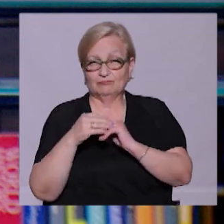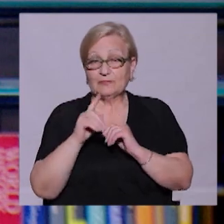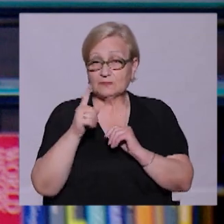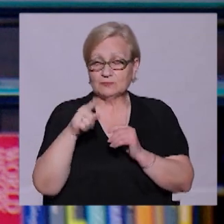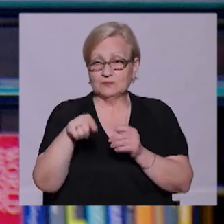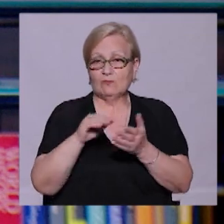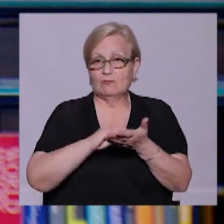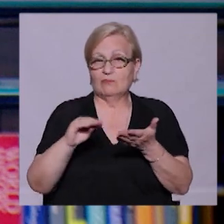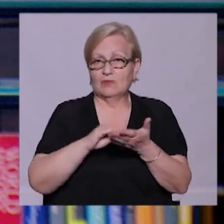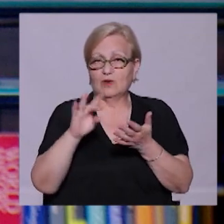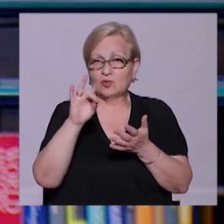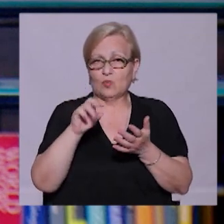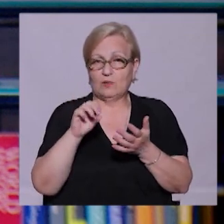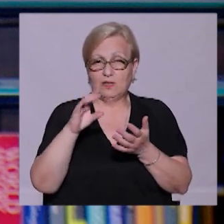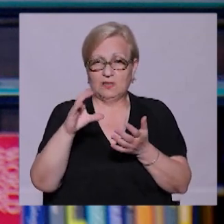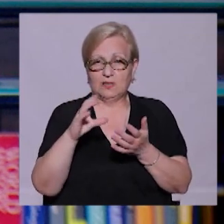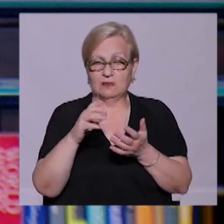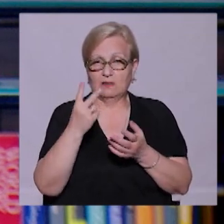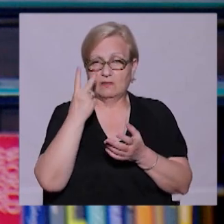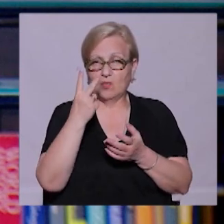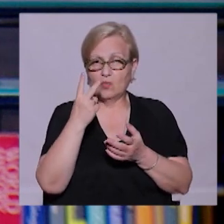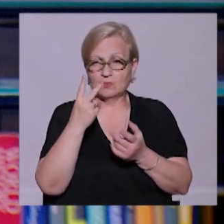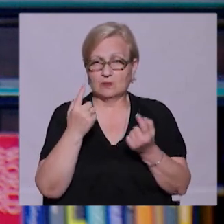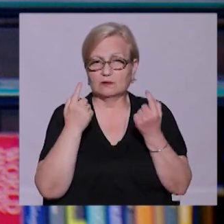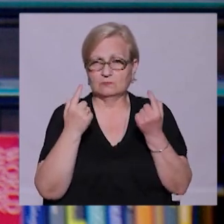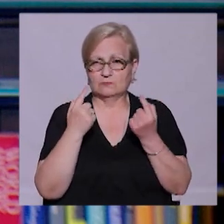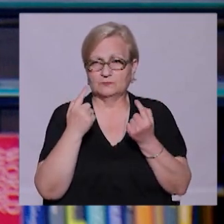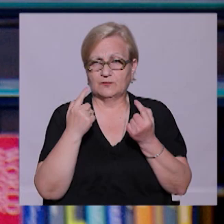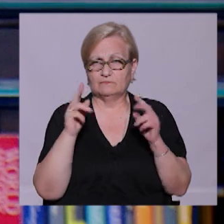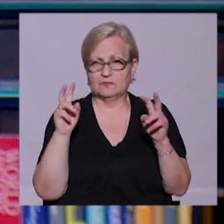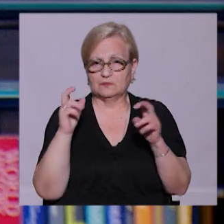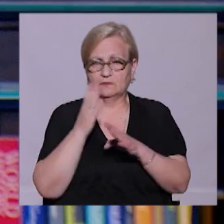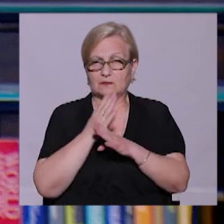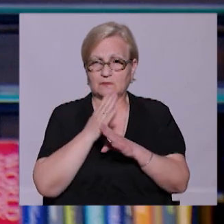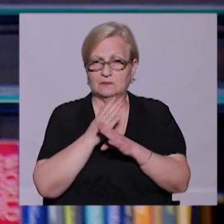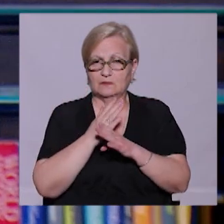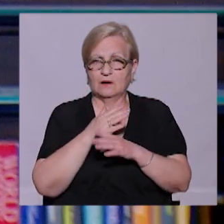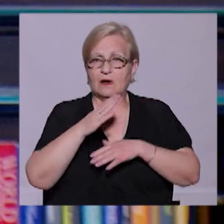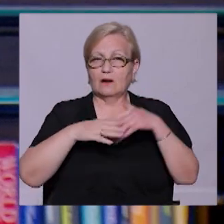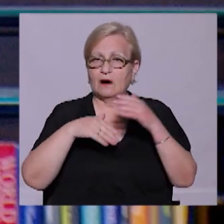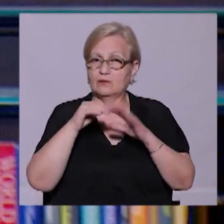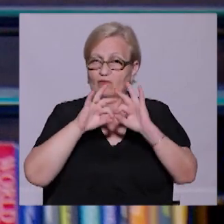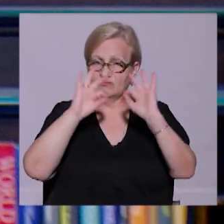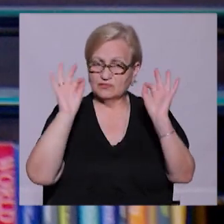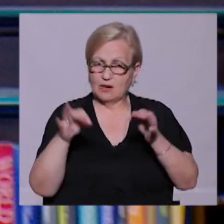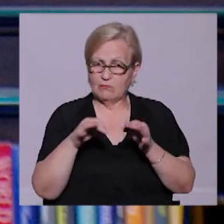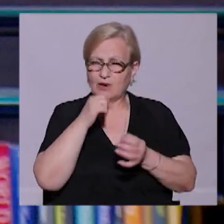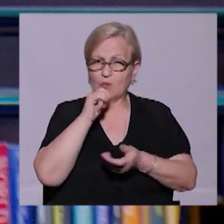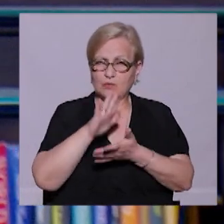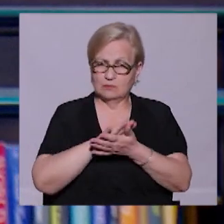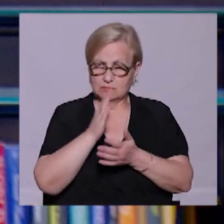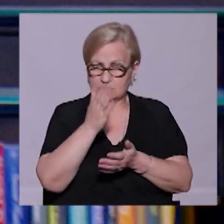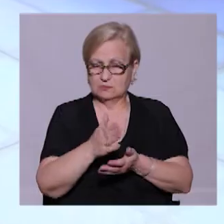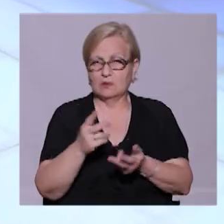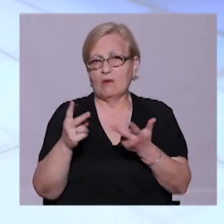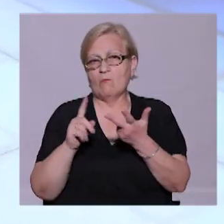რომანის, რა თქმა უნდა, ორი მთავარი თემა, რომანის წამყვანი თემა, ეს გახლავთ ხელოვნების უკვდავების იდეა